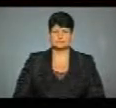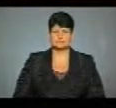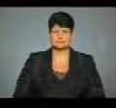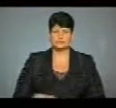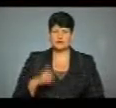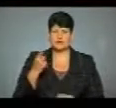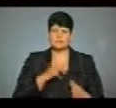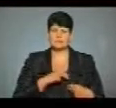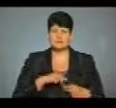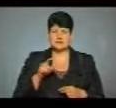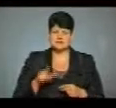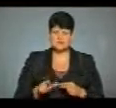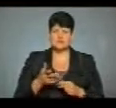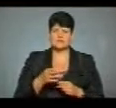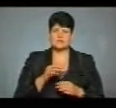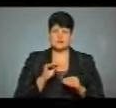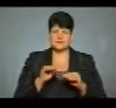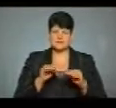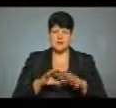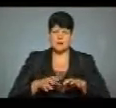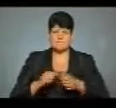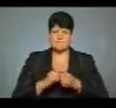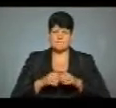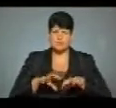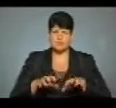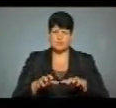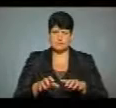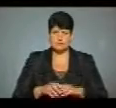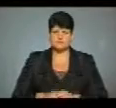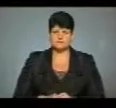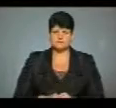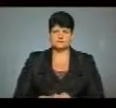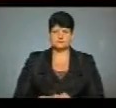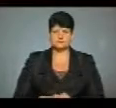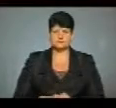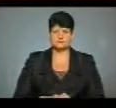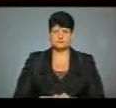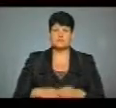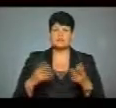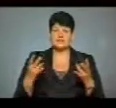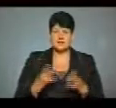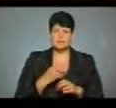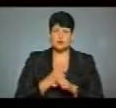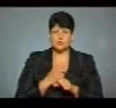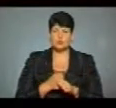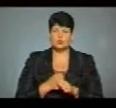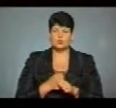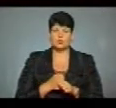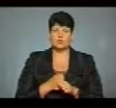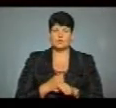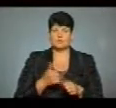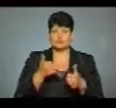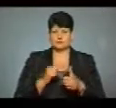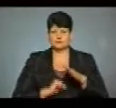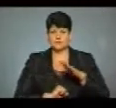Один із працівників фірми-підрядника, які вкладають бруківку, Олег Лисковський. Треба робити нормальну основу,